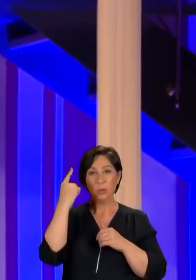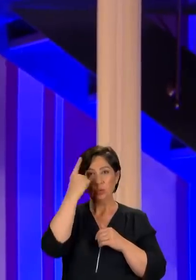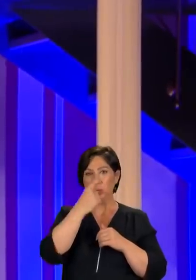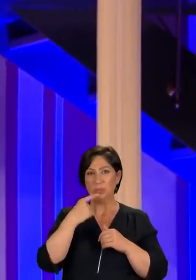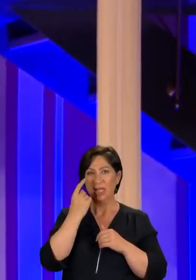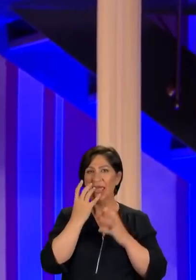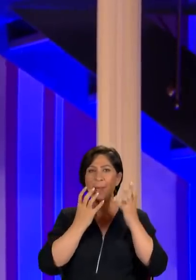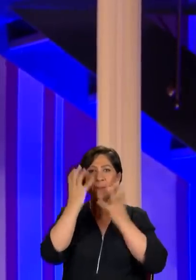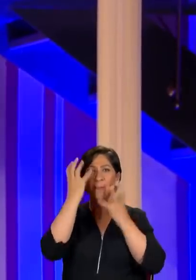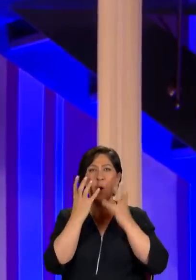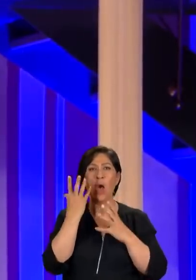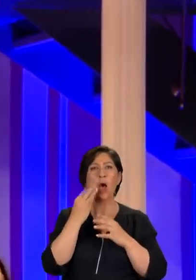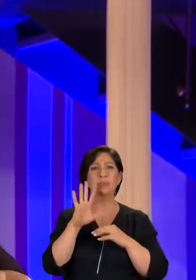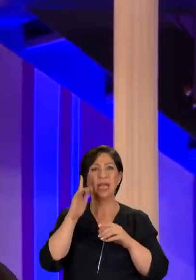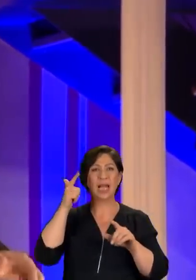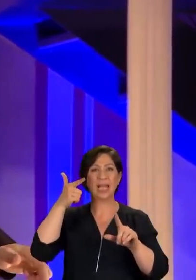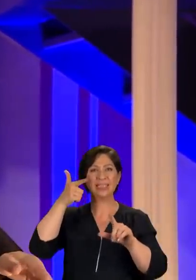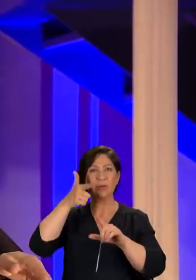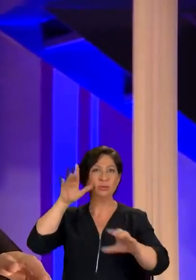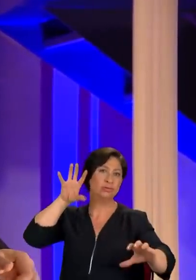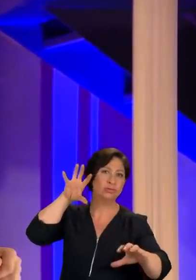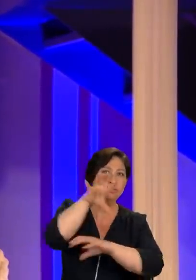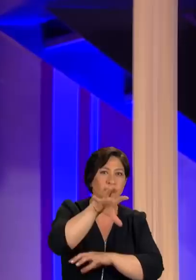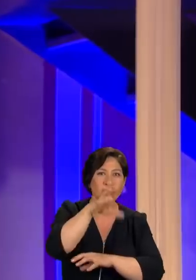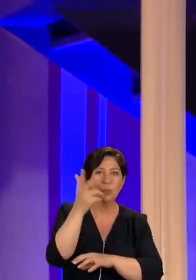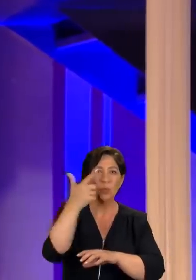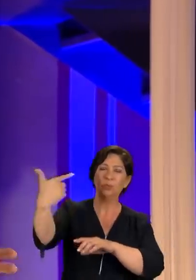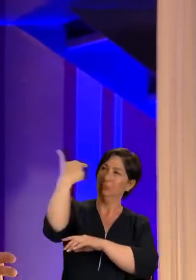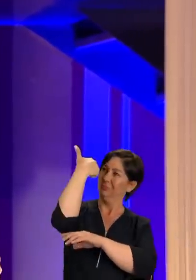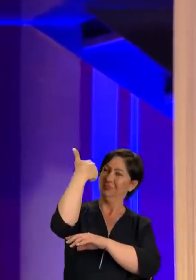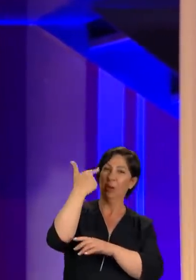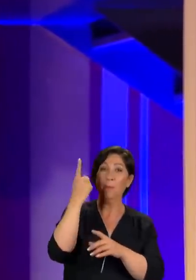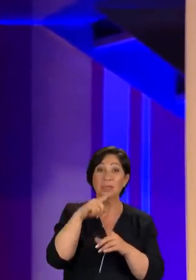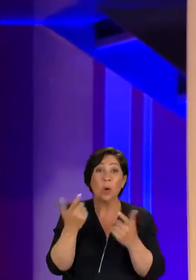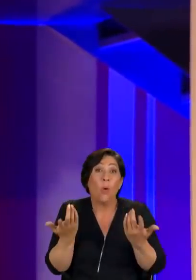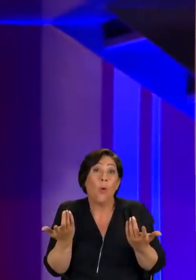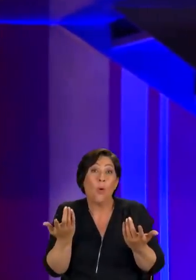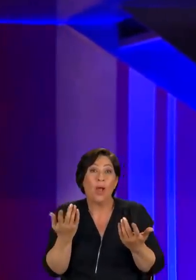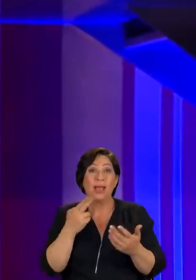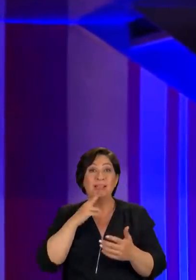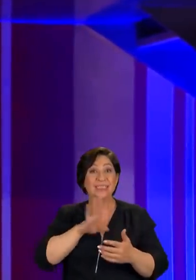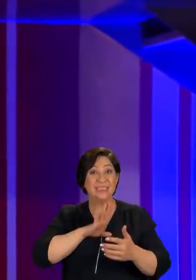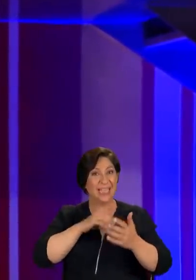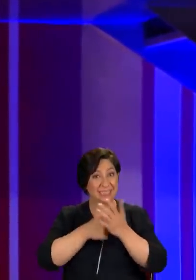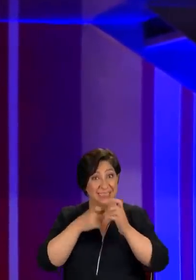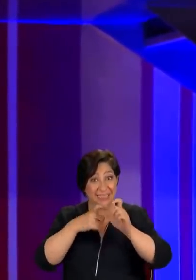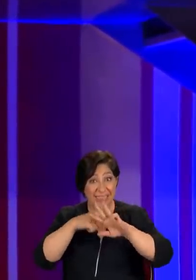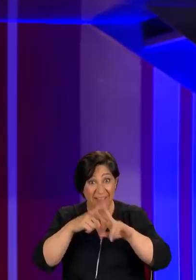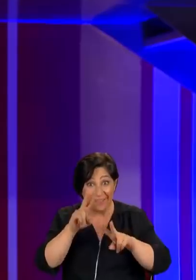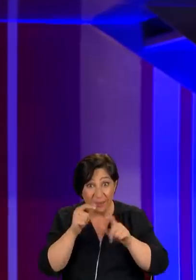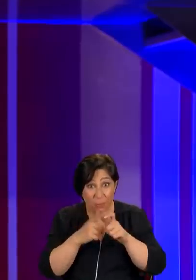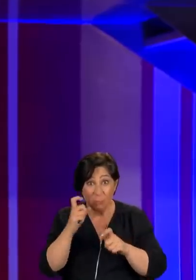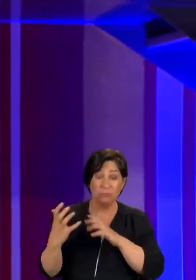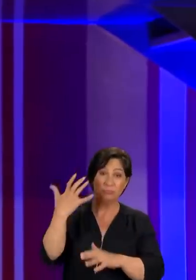yüzünde hiçbir ifade olmadığı için kamera zögörank diye giriyor. Başka çaresi yok. Kızınızın adı Sevgi mi?